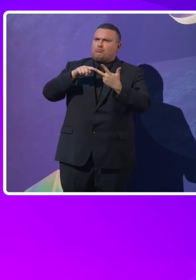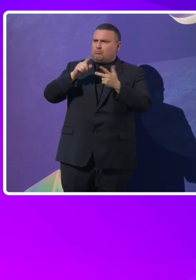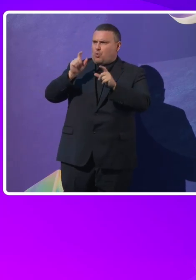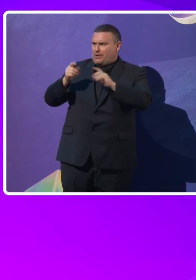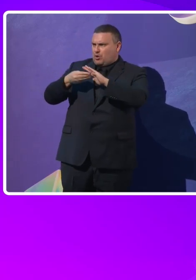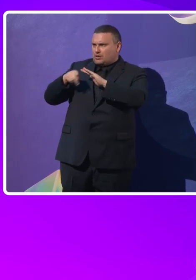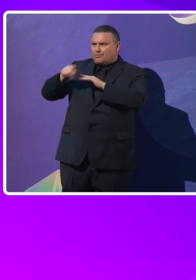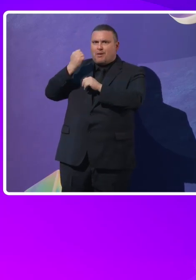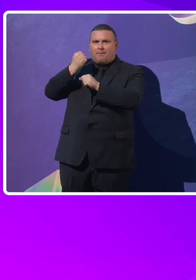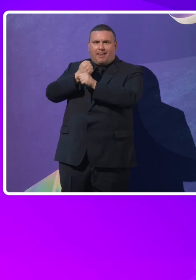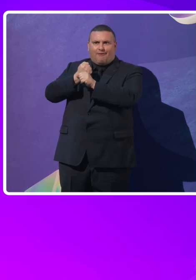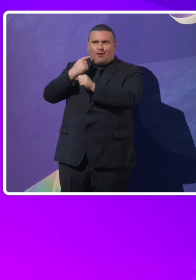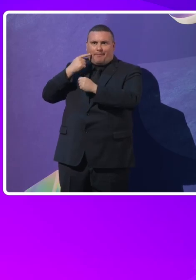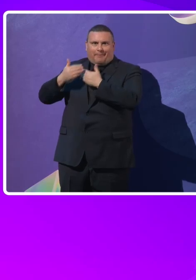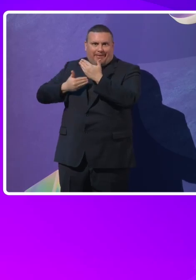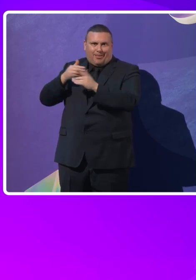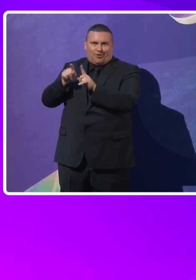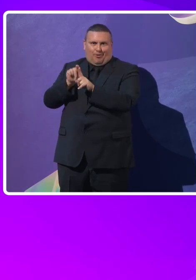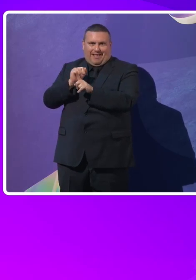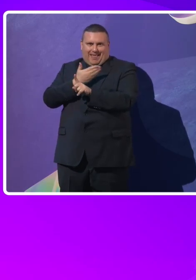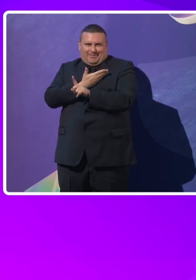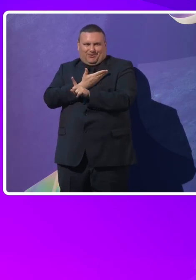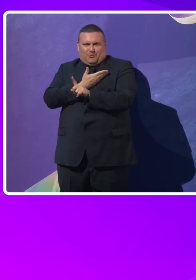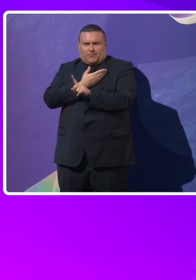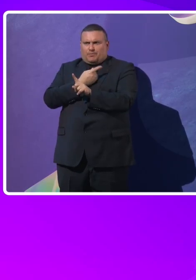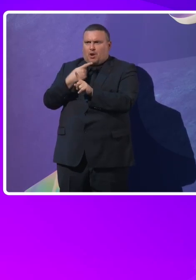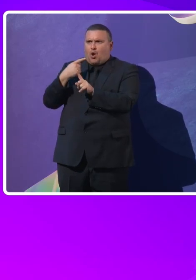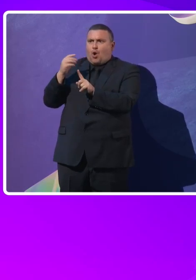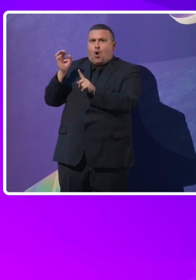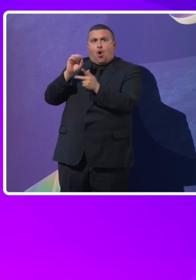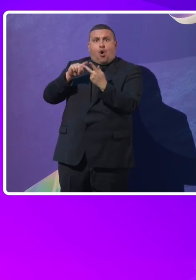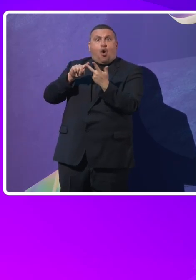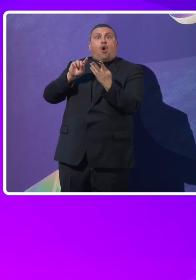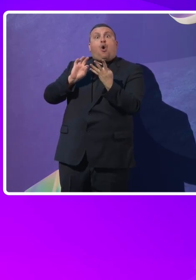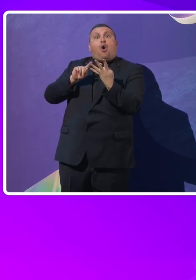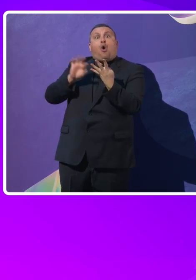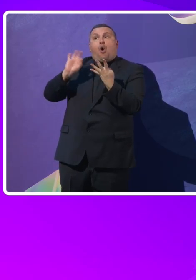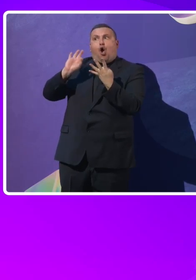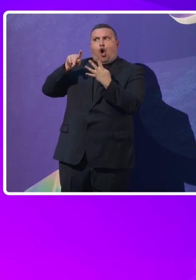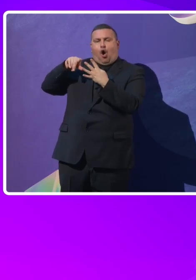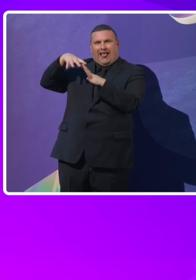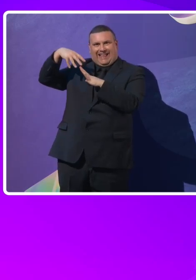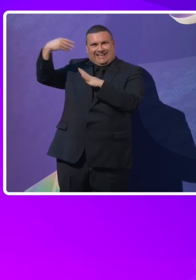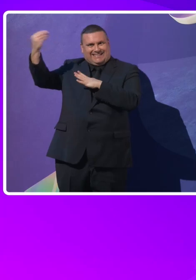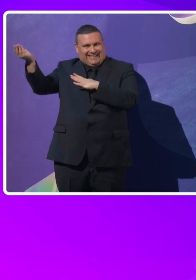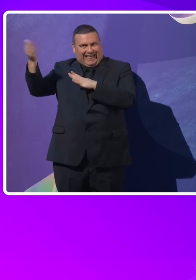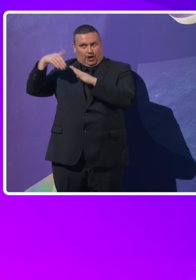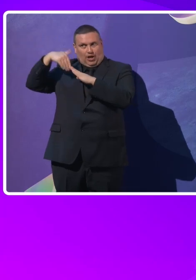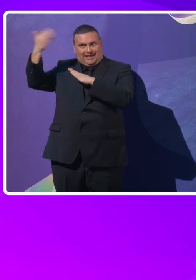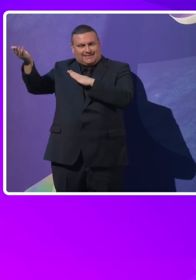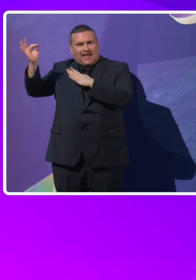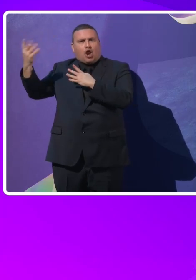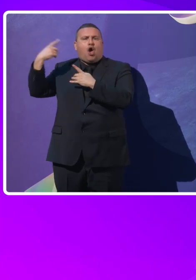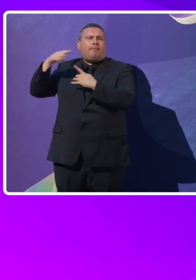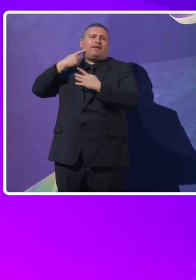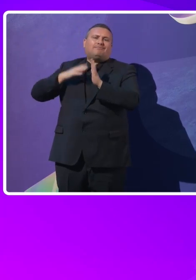lavorano come queste di di Alpitour appunto o verso l'esterno per migliorare l'esperienza del cliente e per innovare più velocemente adesso vediamo